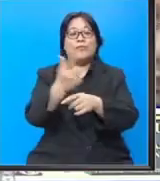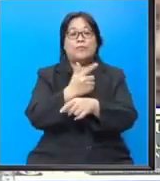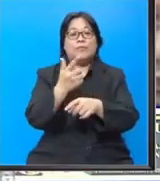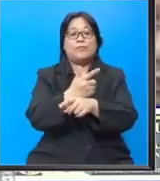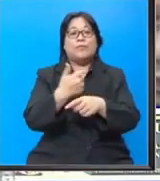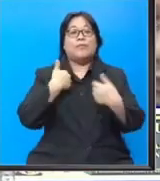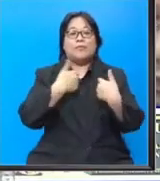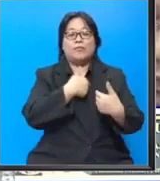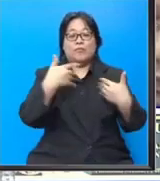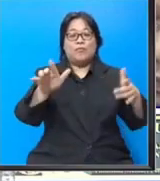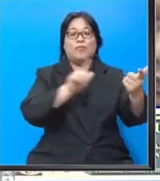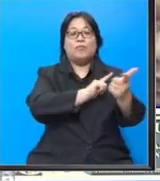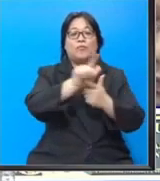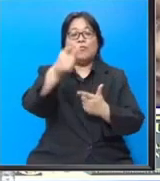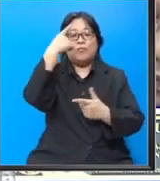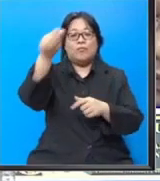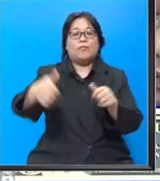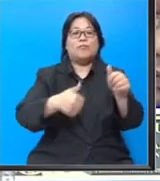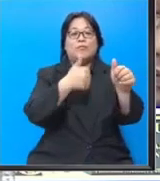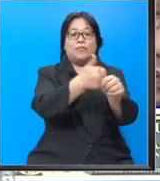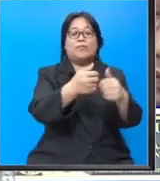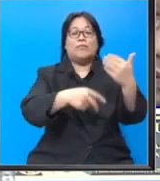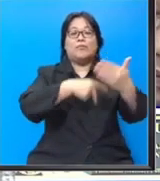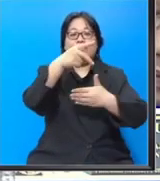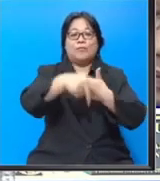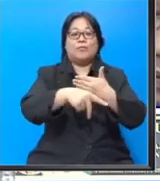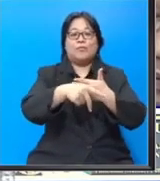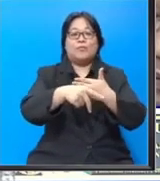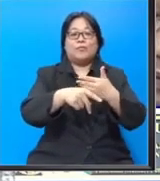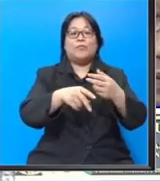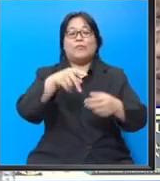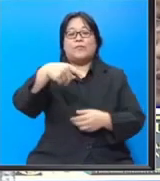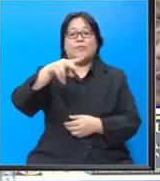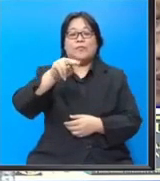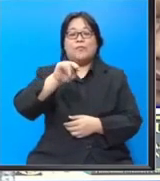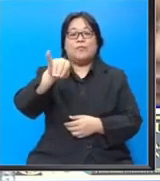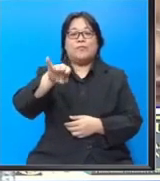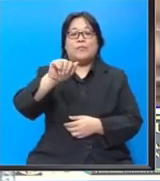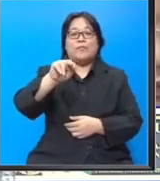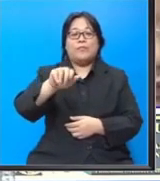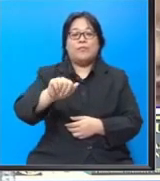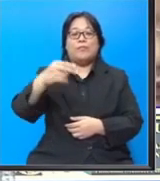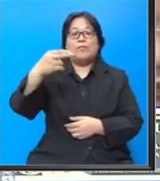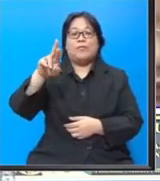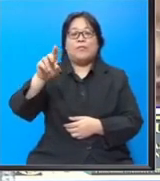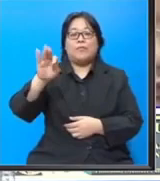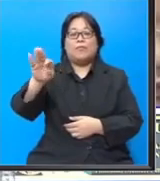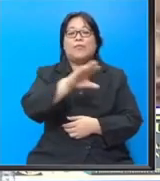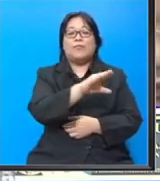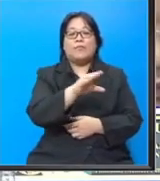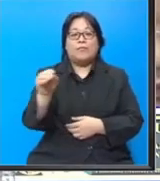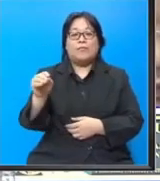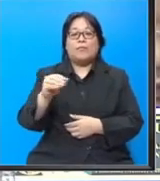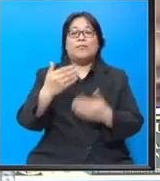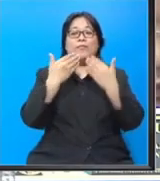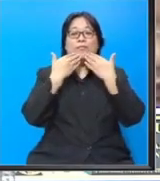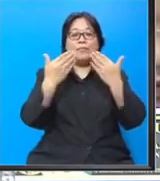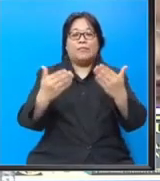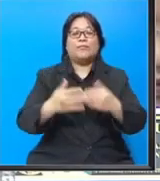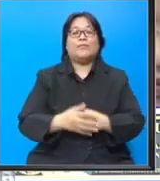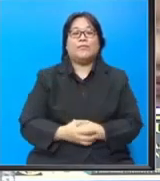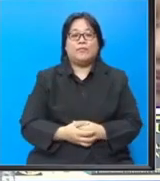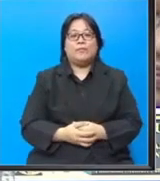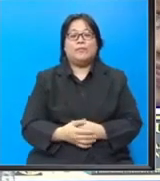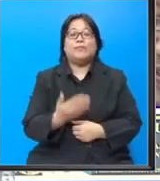yang kita telah lulus kan bagi mengikuti program dibawah ini setipe Jana Ustad dan Ken Terima